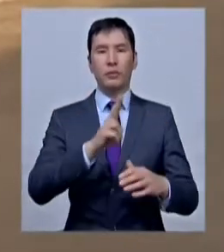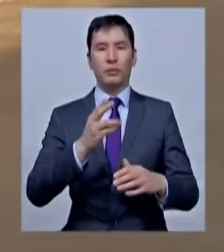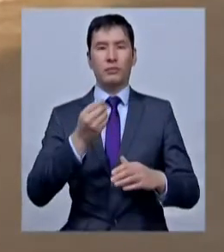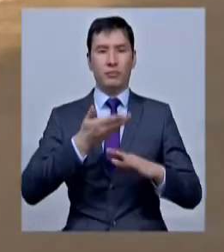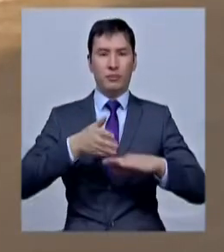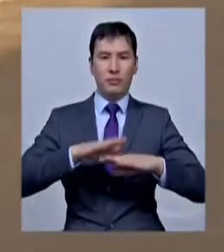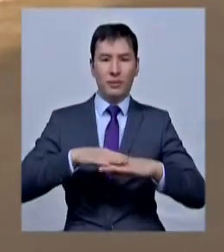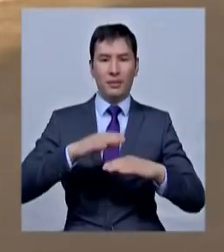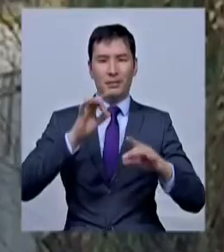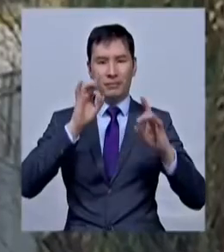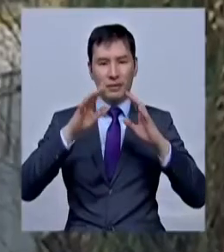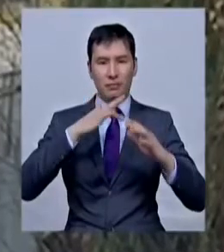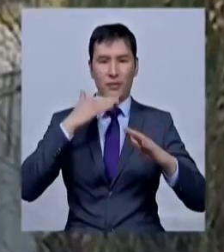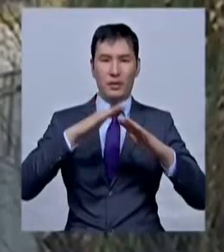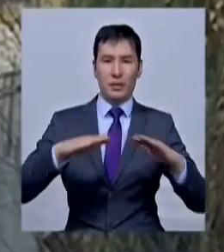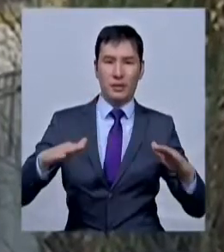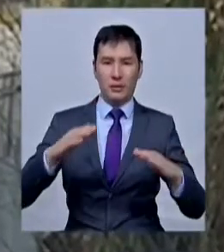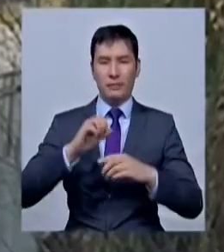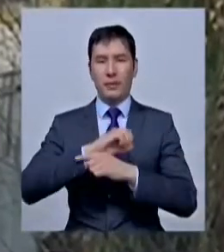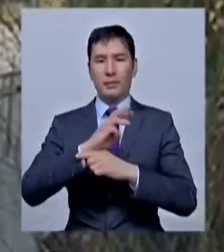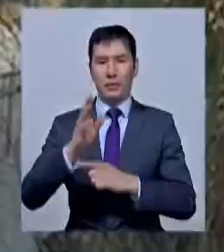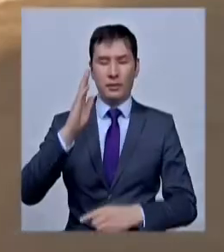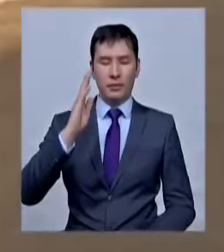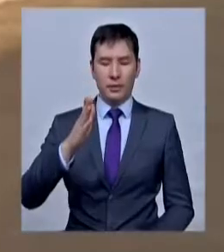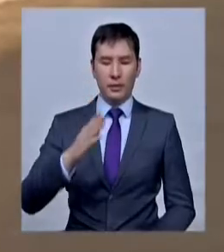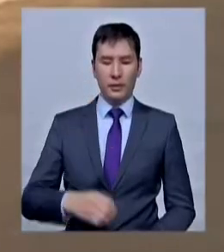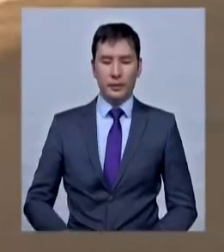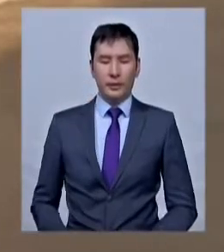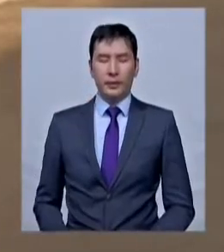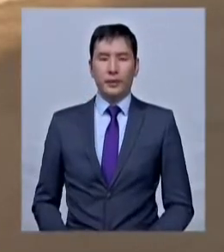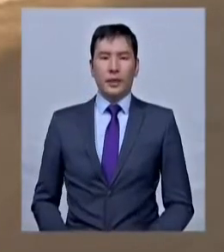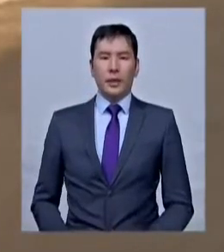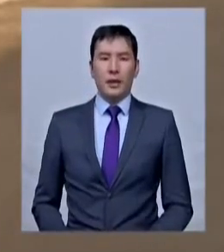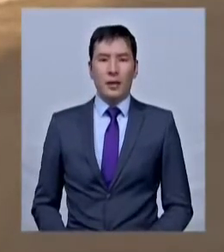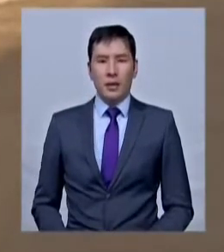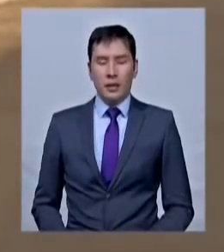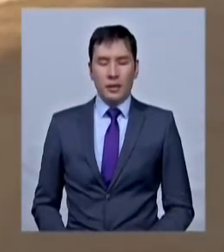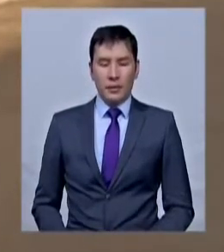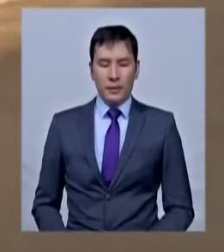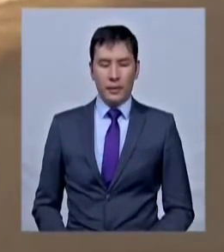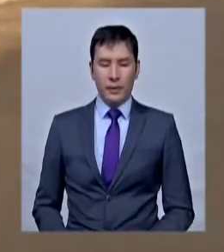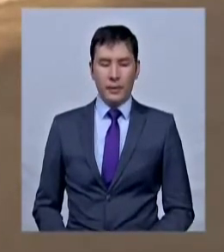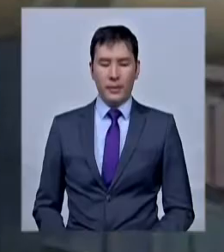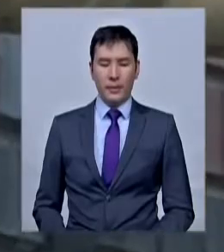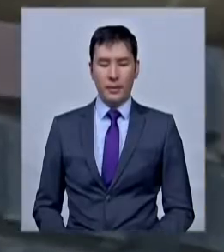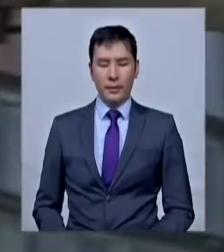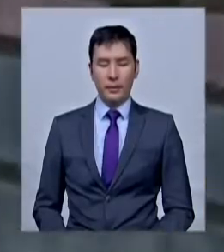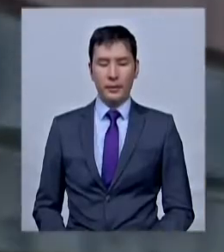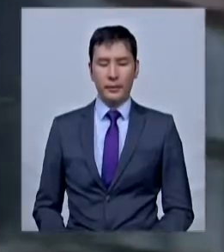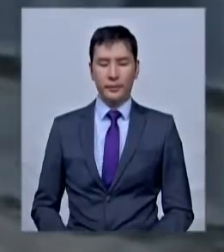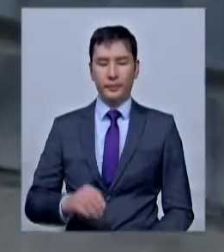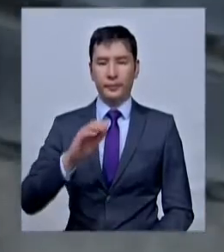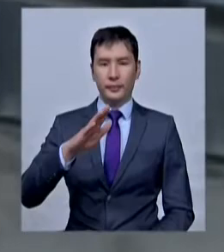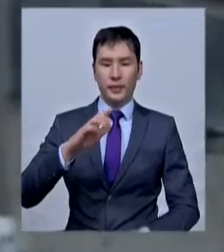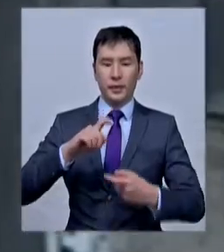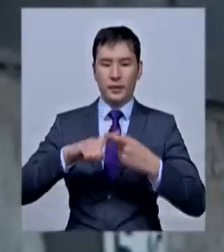арада ауданымыздың бір тұрғыны бізге жүгінді. Аталған кісінің үйіне газ қосу мәселесі бойынша жұмыстар атқарылуда. Ал